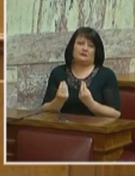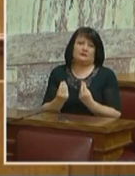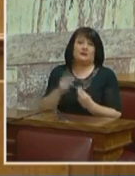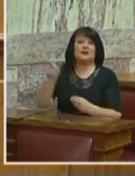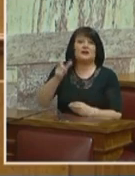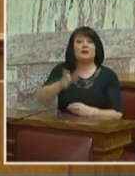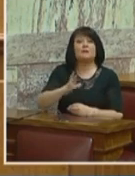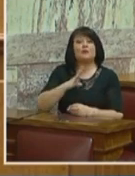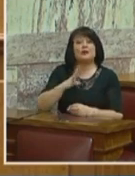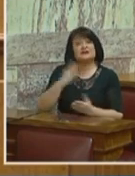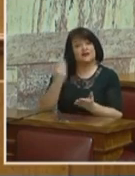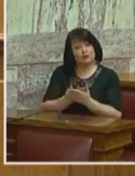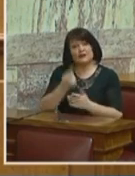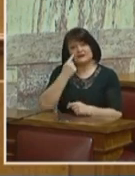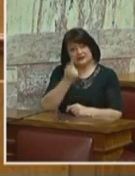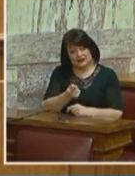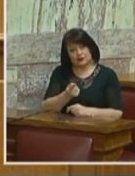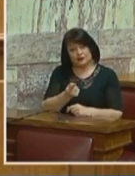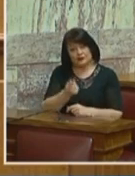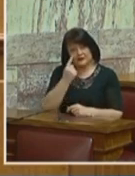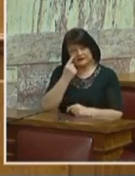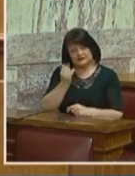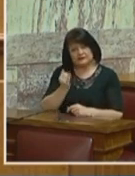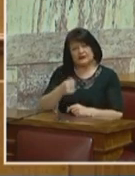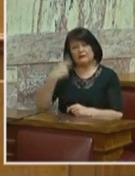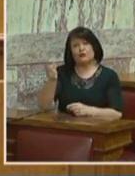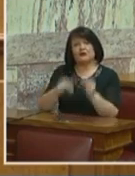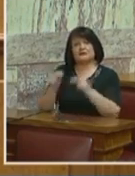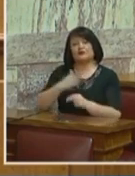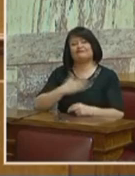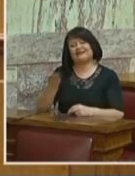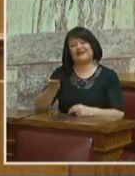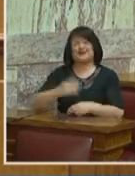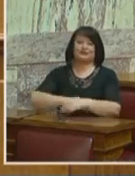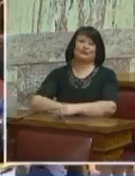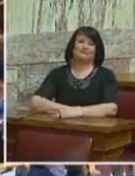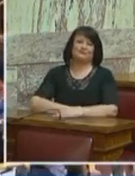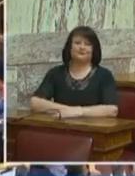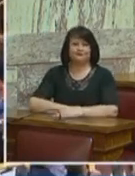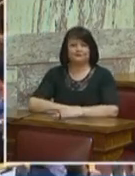θα σας το δείξουν αυτό αργά ή γρήγορα στις επόμενες εκλογές. Σας ευχαριστώ πολύ.